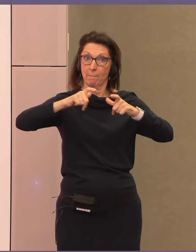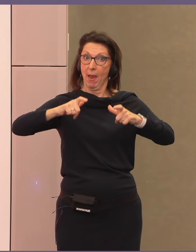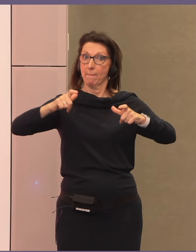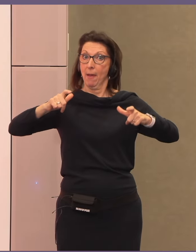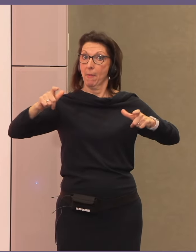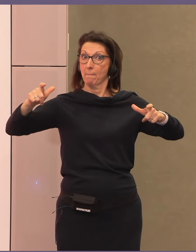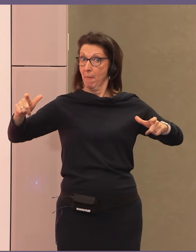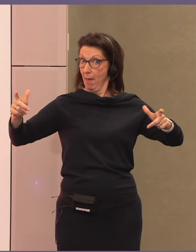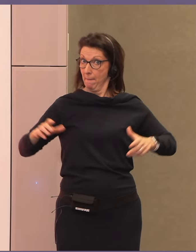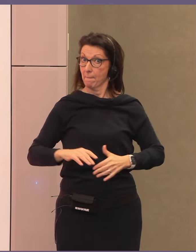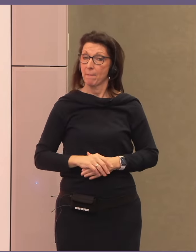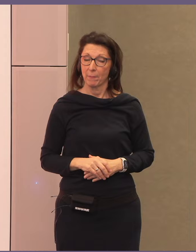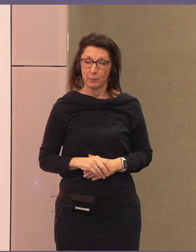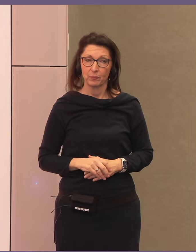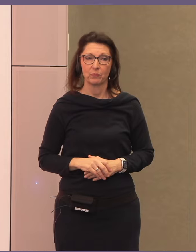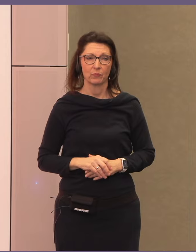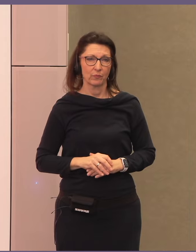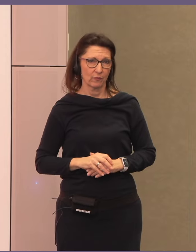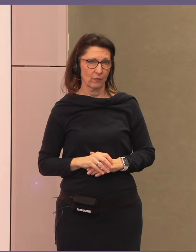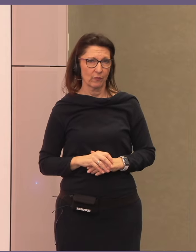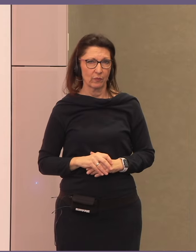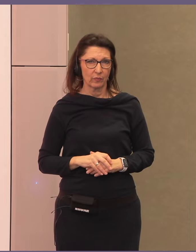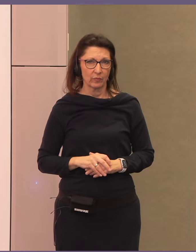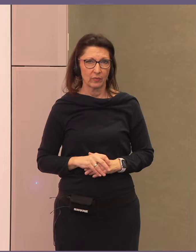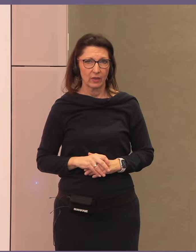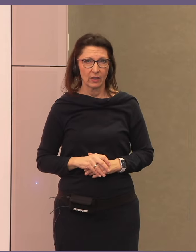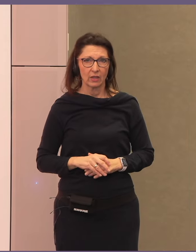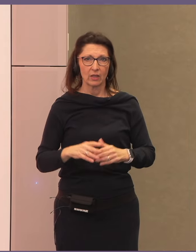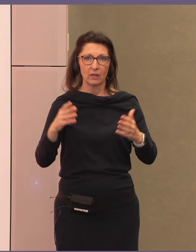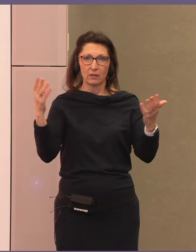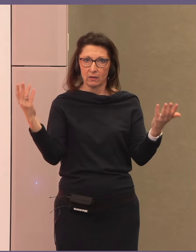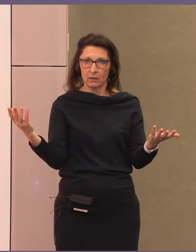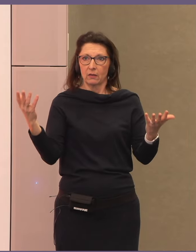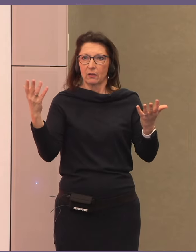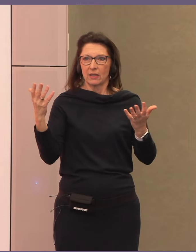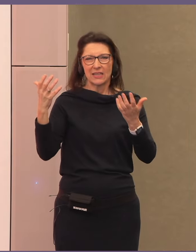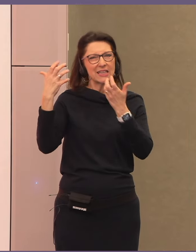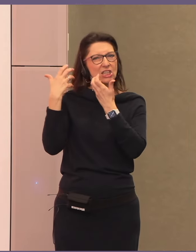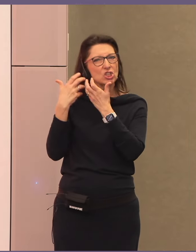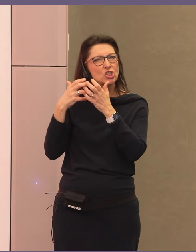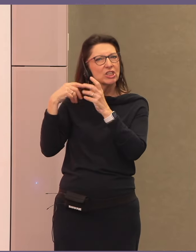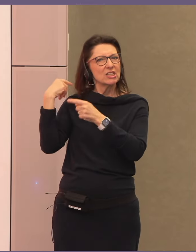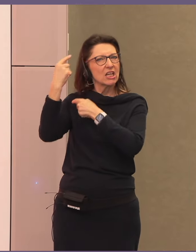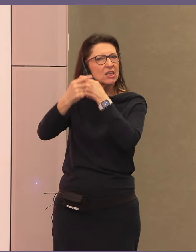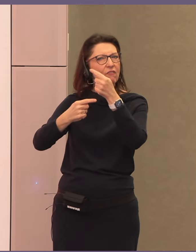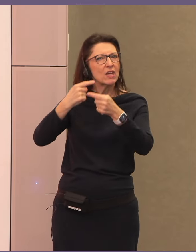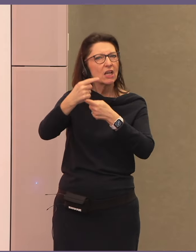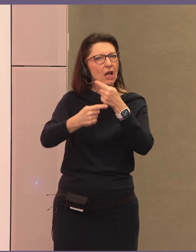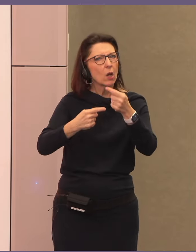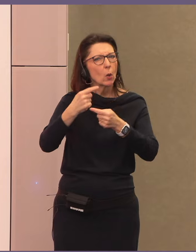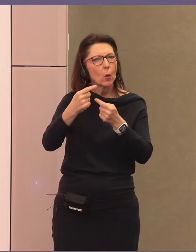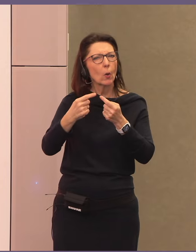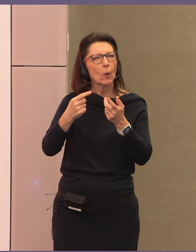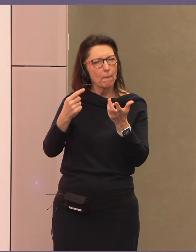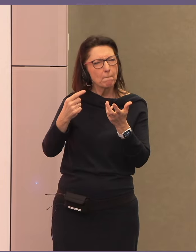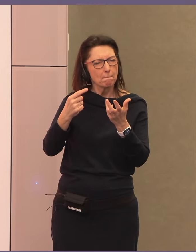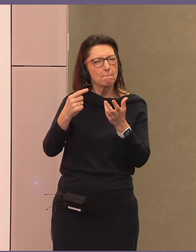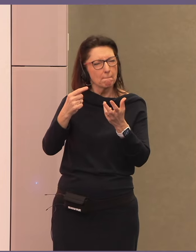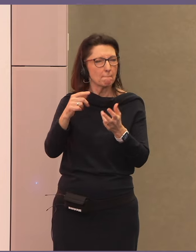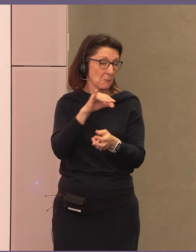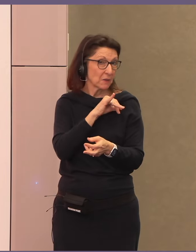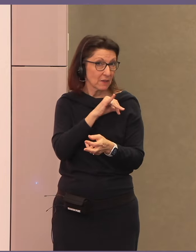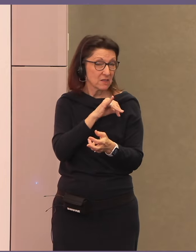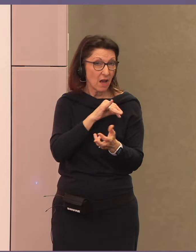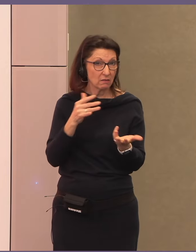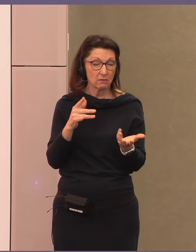die Einbettung in die Historik, die ist insofern interessant, weil wir gesehen